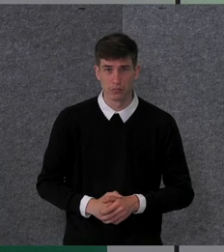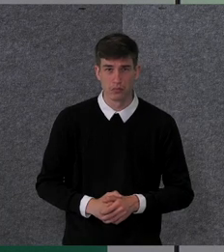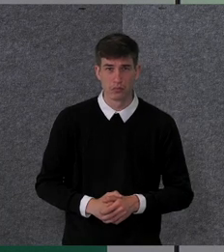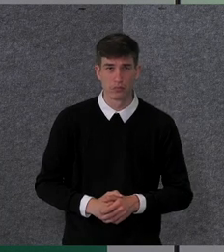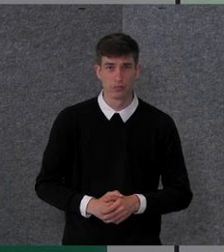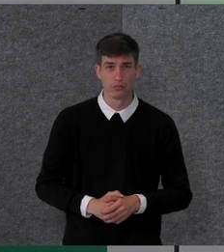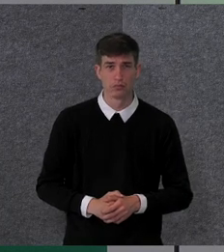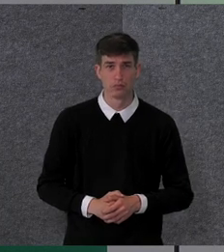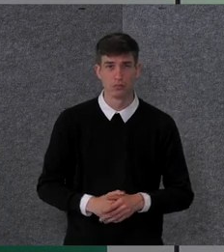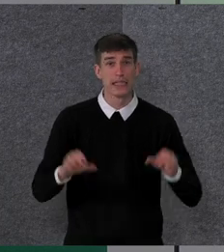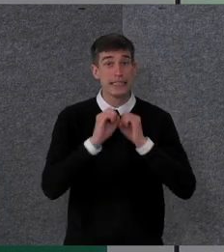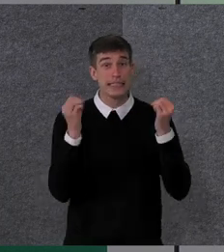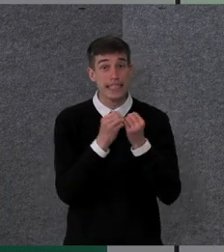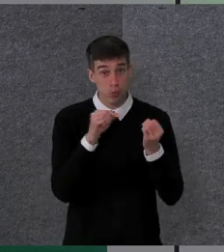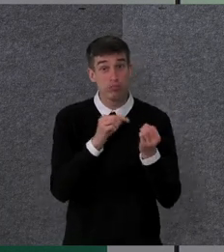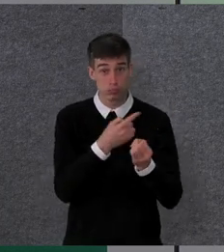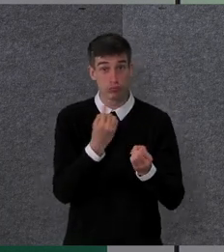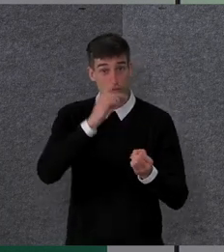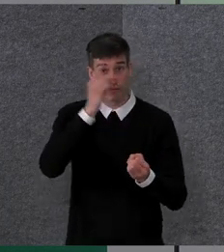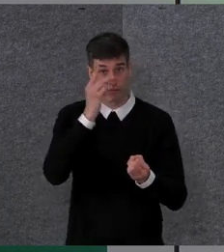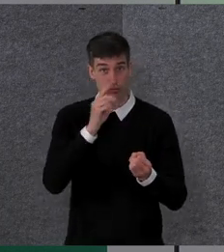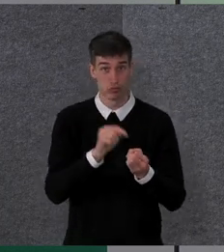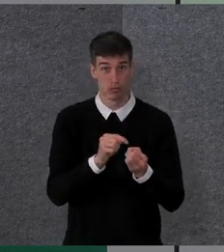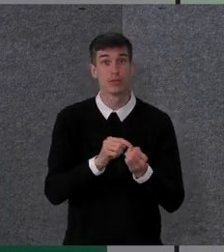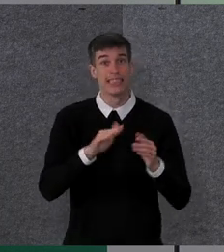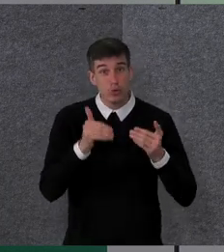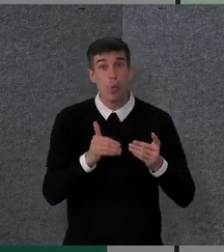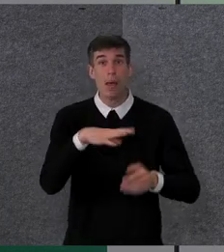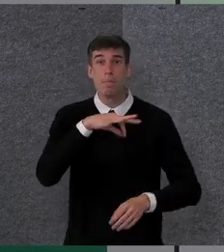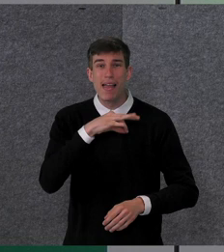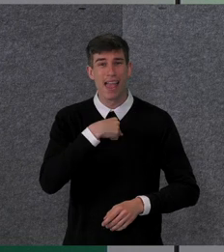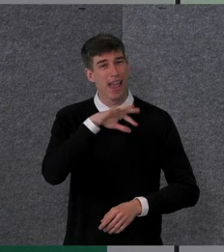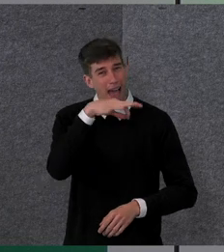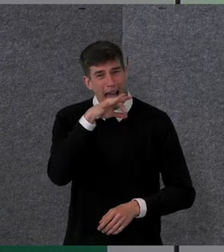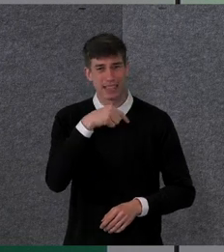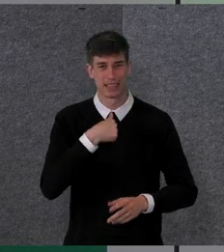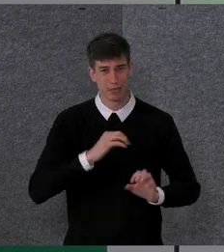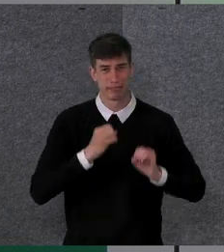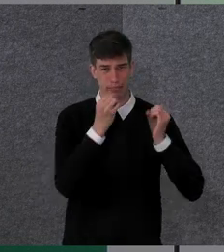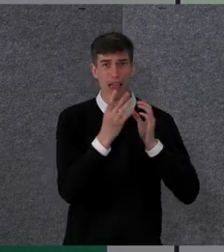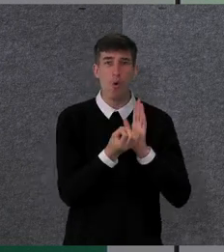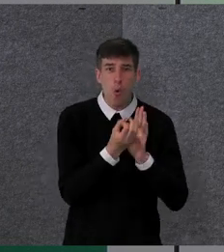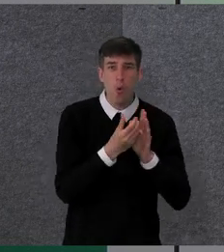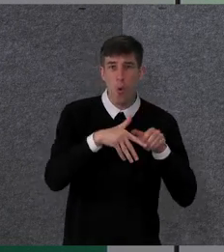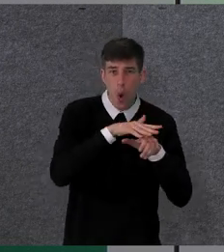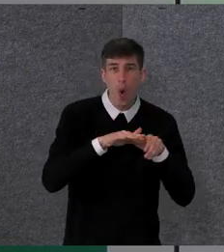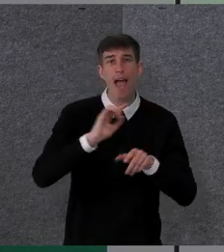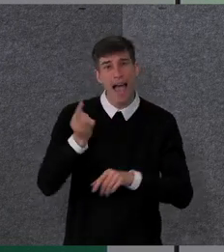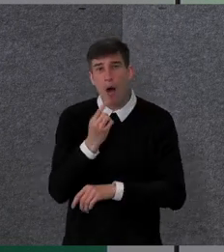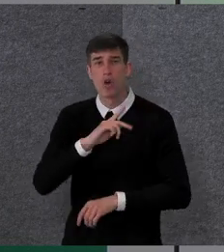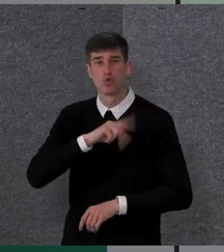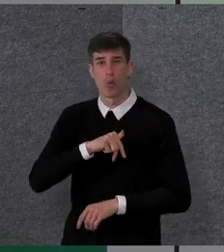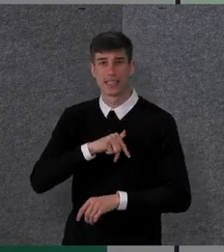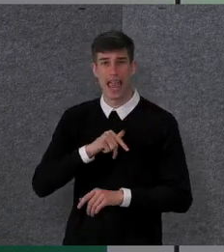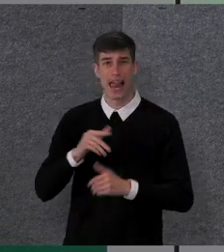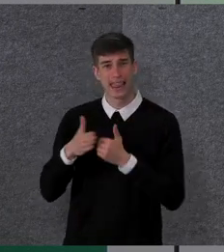Dringlichkeit der Situation verstanden, sondern wir sind auch die einzige Partei, die neben den ökologischen auch die sozialen Auswirkungen